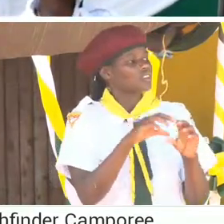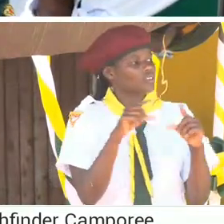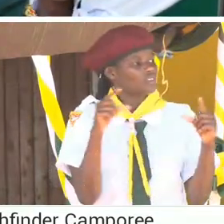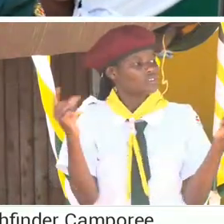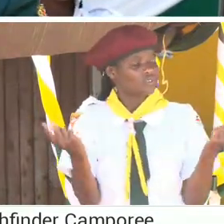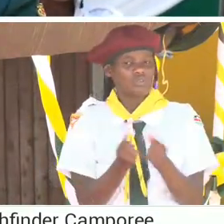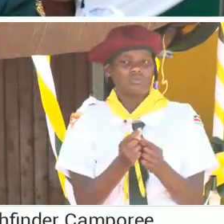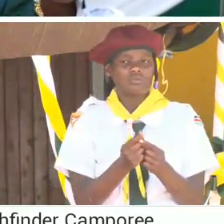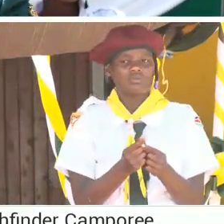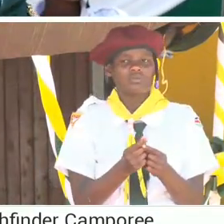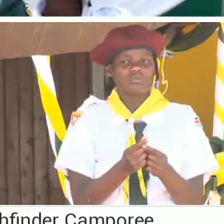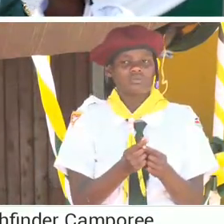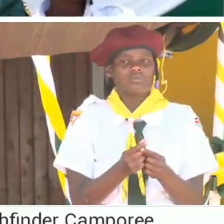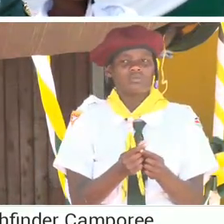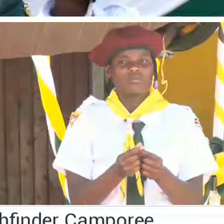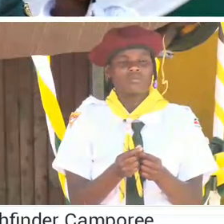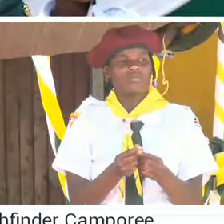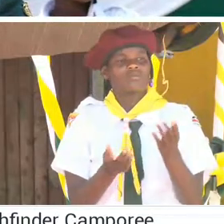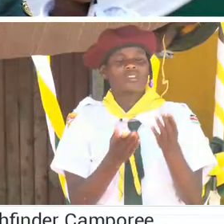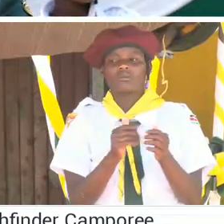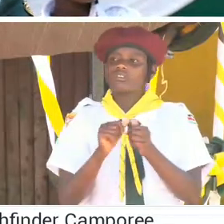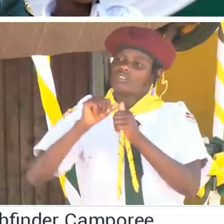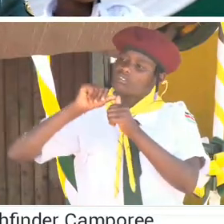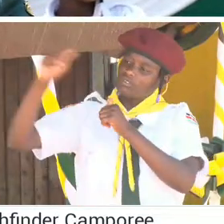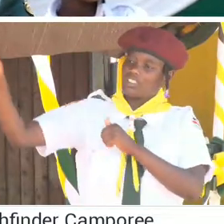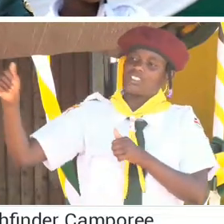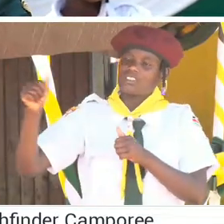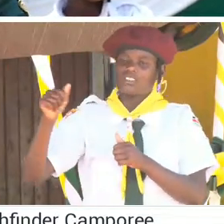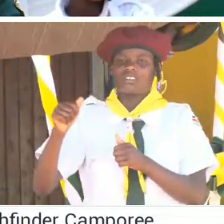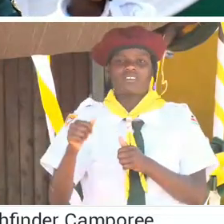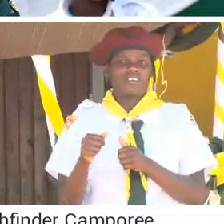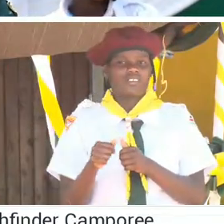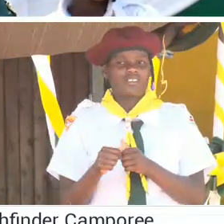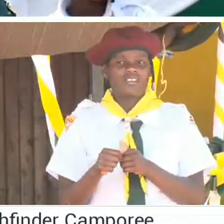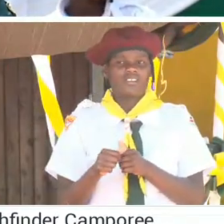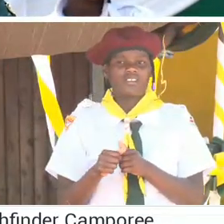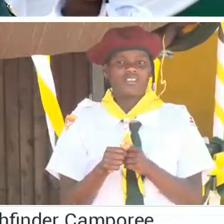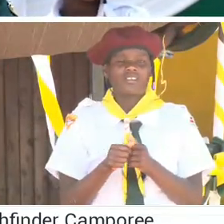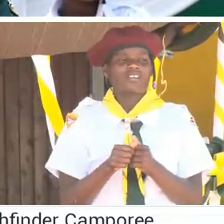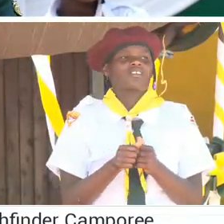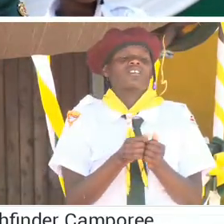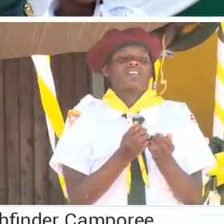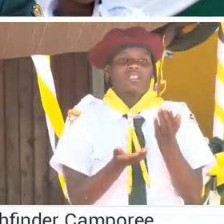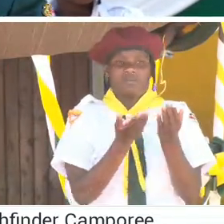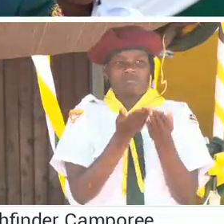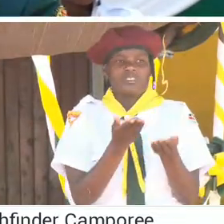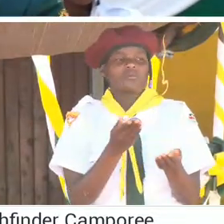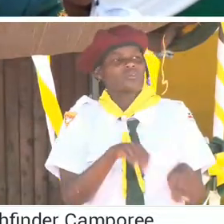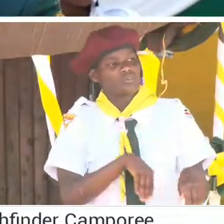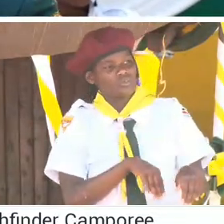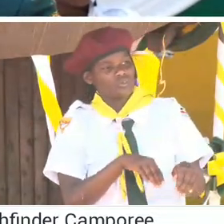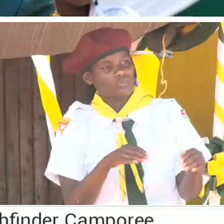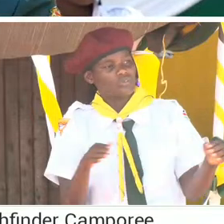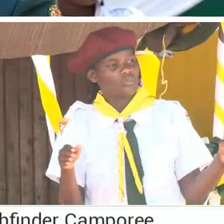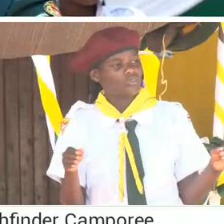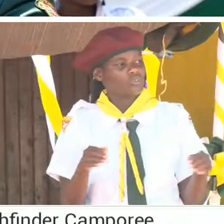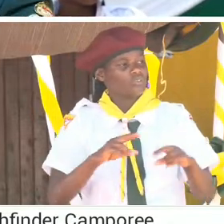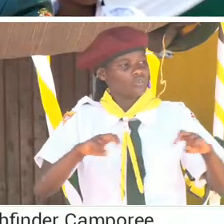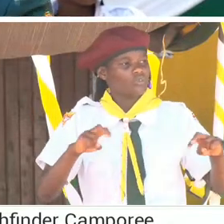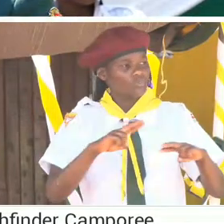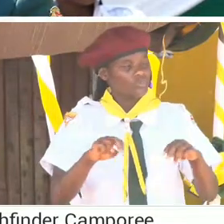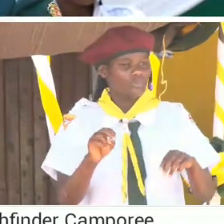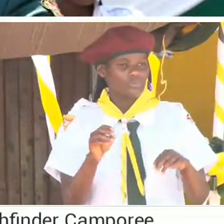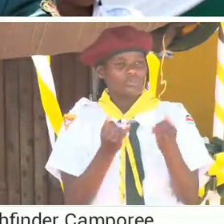kwa Yesu. Inawezekana uko mbali na hapa. Unaweza kutafuta kanisa la Adventista wa Sabato lililoko karibu na wewe.